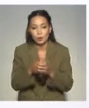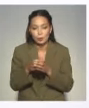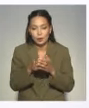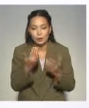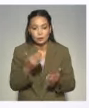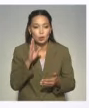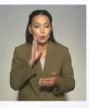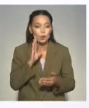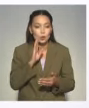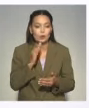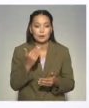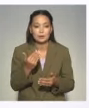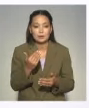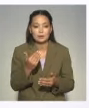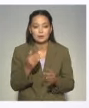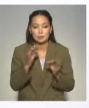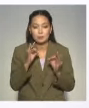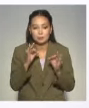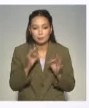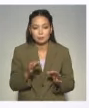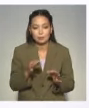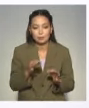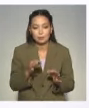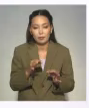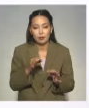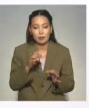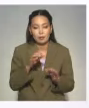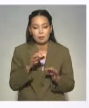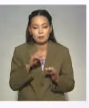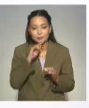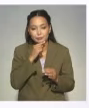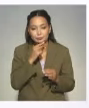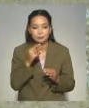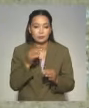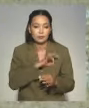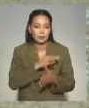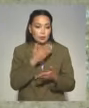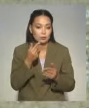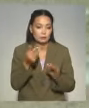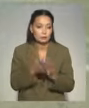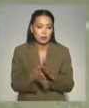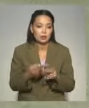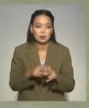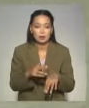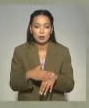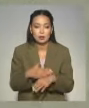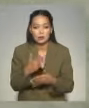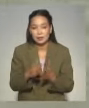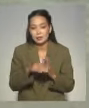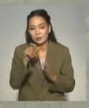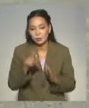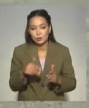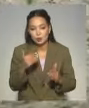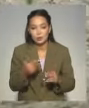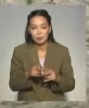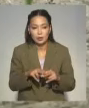ұтымсыз пайдаланғанының үшін жауапкершілікке тарту туралы бірде-бір факт әлі жоқ. Вегетациялық кезеңді тиімді өткізу